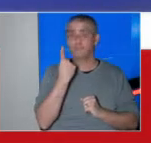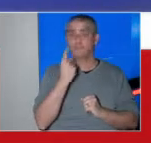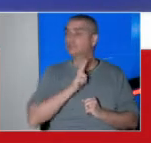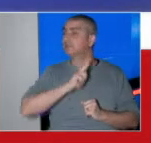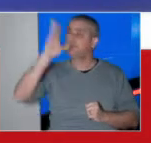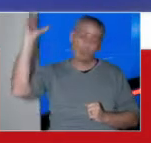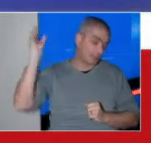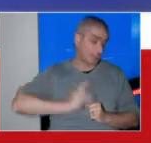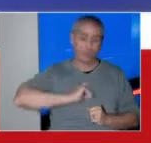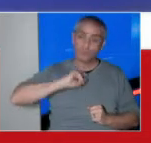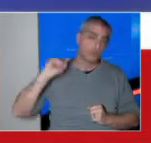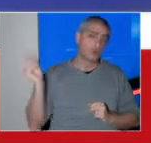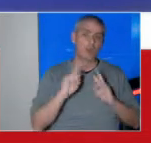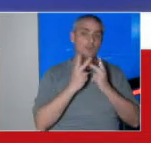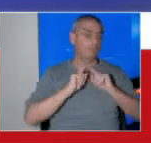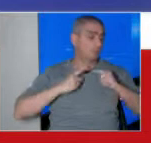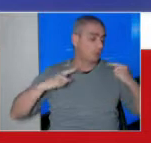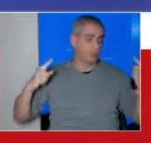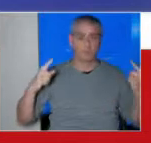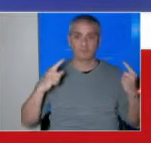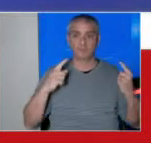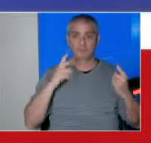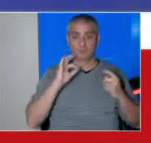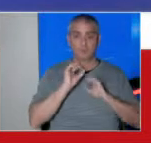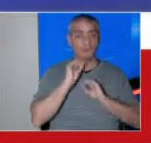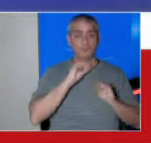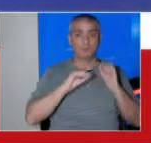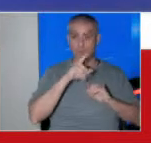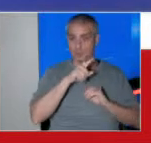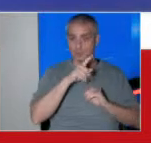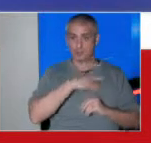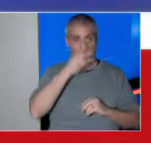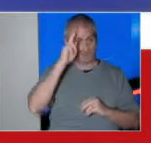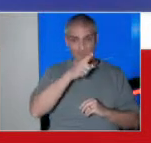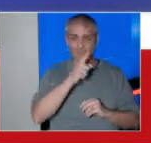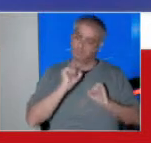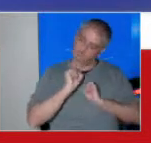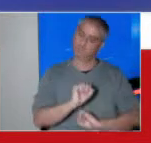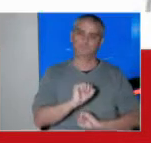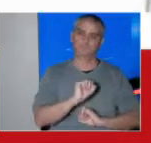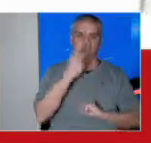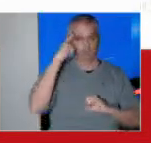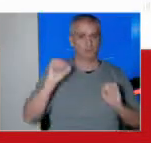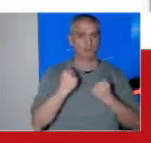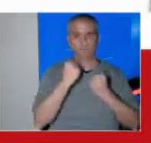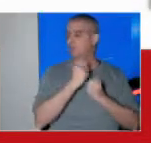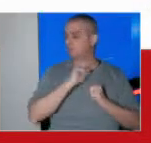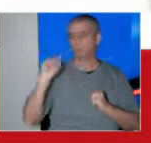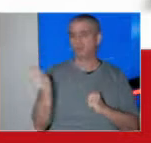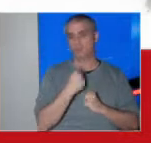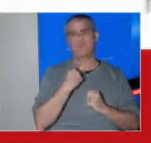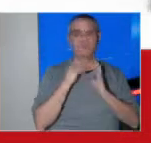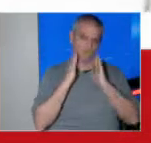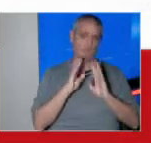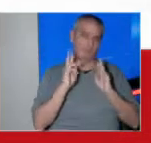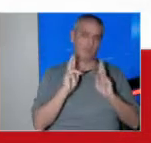מצפון ועד דרום, כל הקבוצות השונות וההטרוגניות של מועדון ביתר ירושלים, של קהל האוהדים, מתייצב תחת היוזמה הזאת, מקצה לקצה, ואני